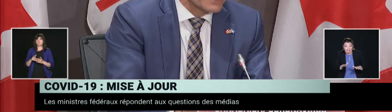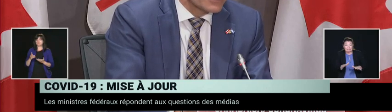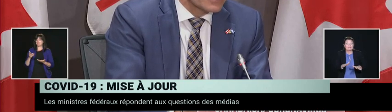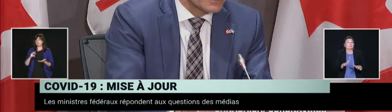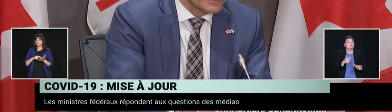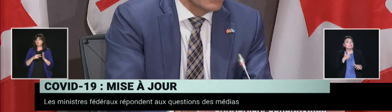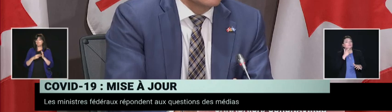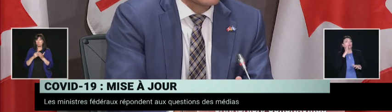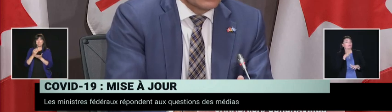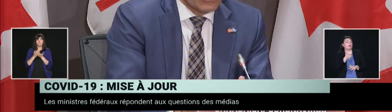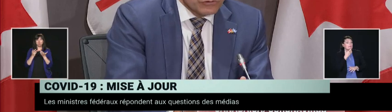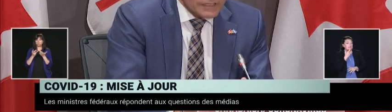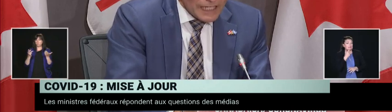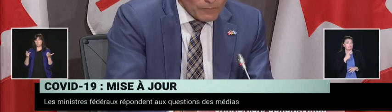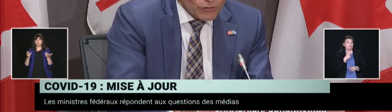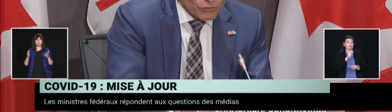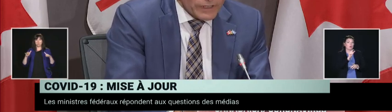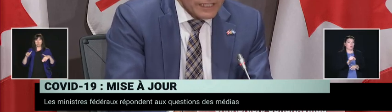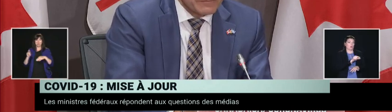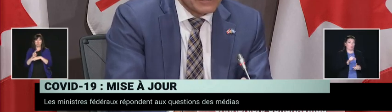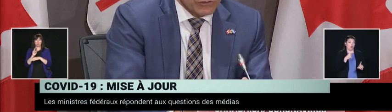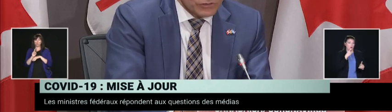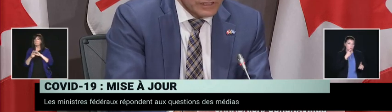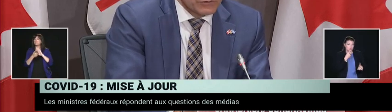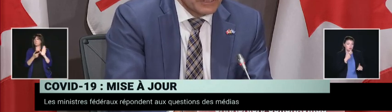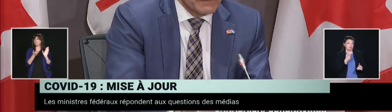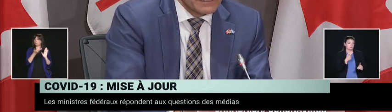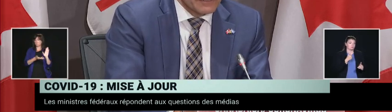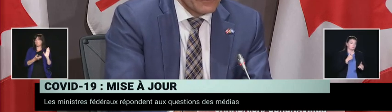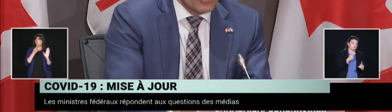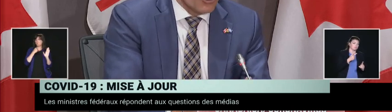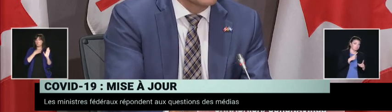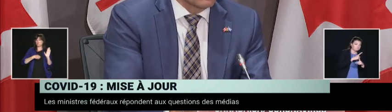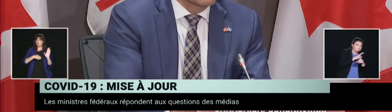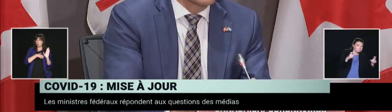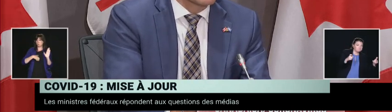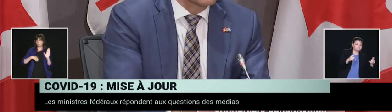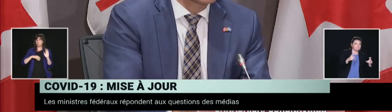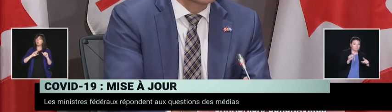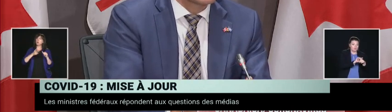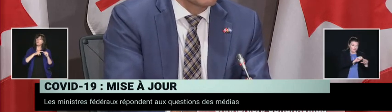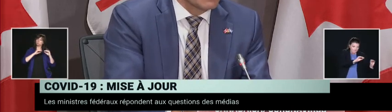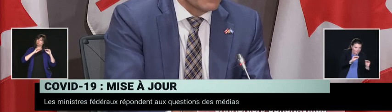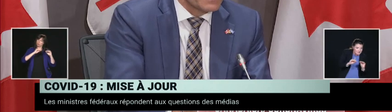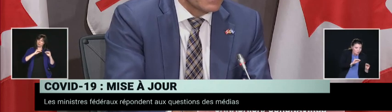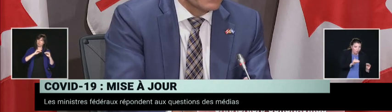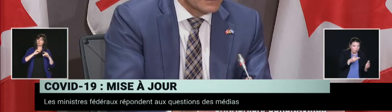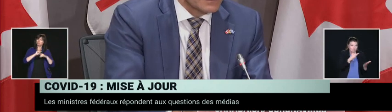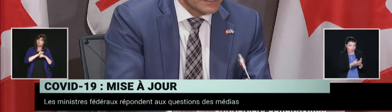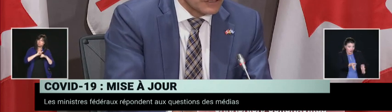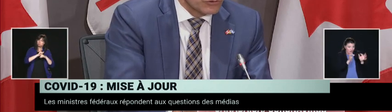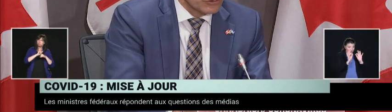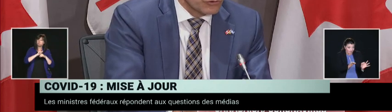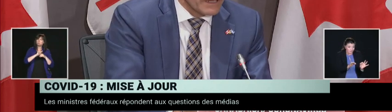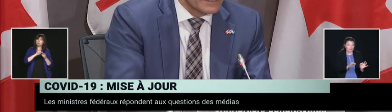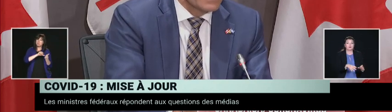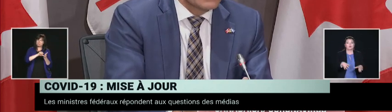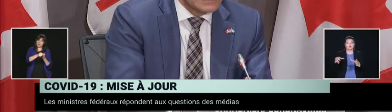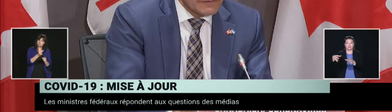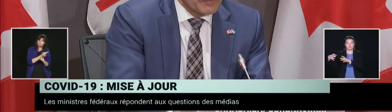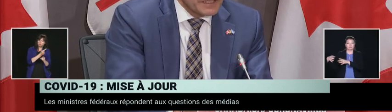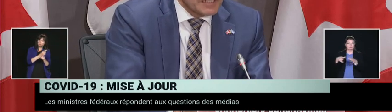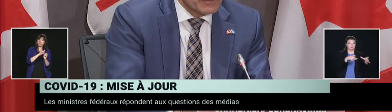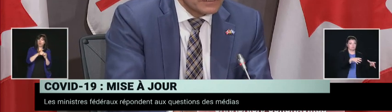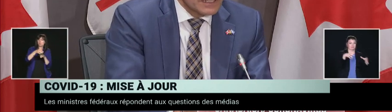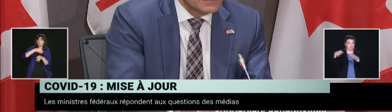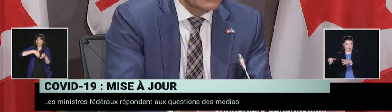dans les CHSLD. Ça, c'est une très bonne nouvelle parce qu'on sait qu'au Québec, un des gros enjeux, c'est la disponibilité des ressources humaines.